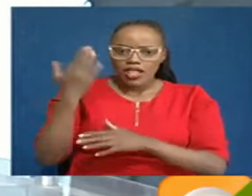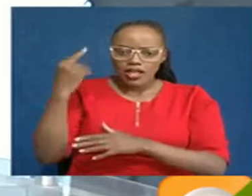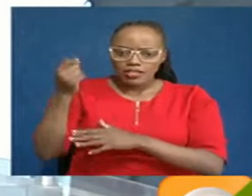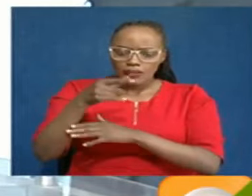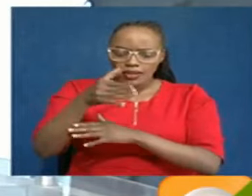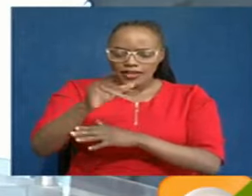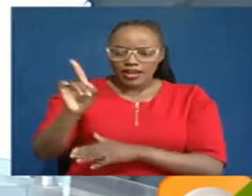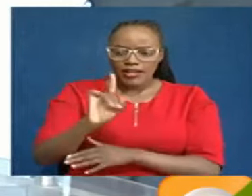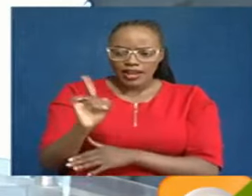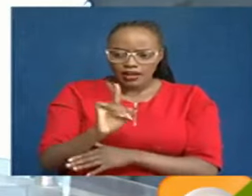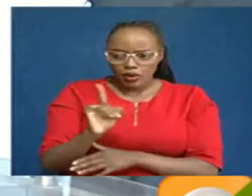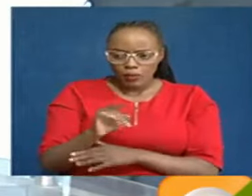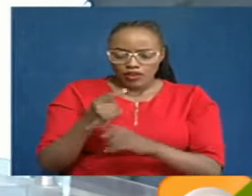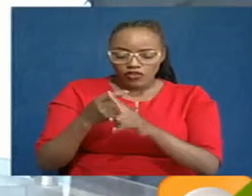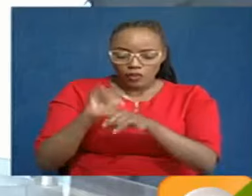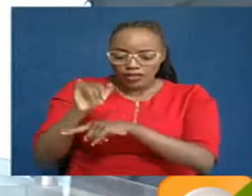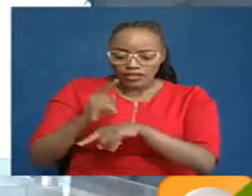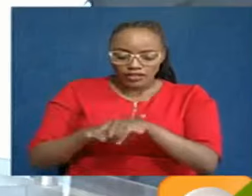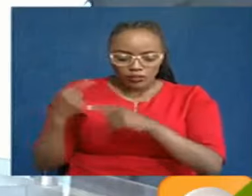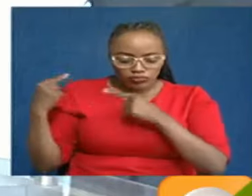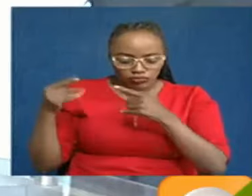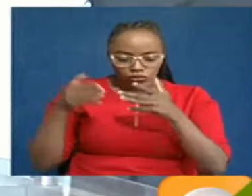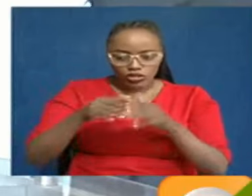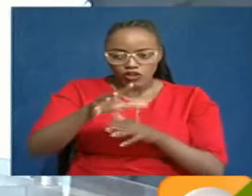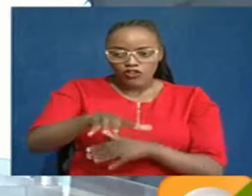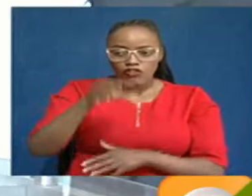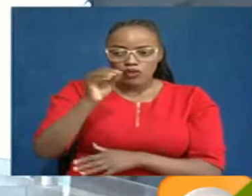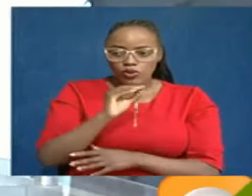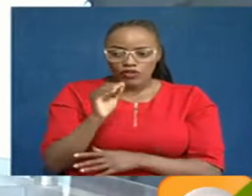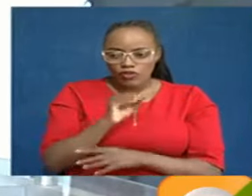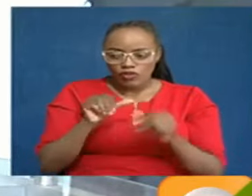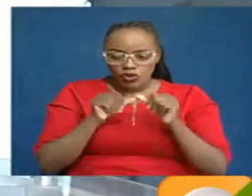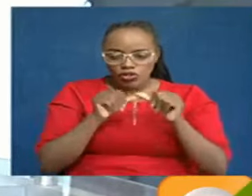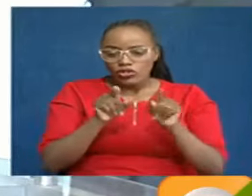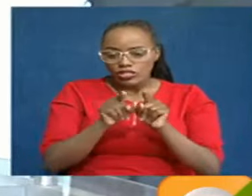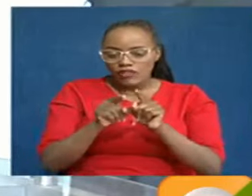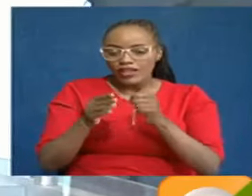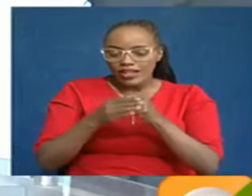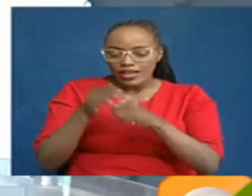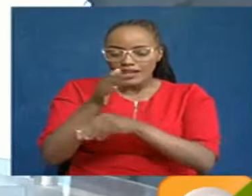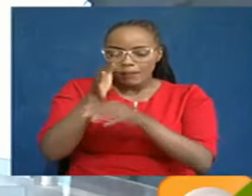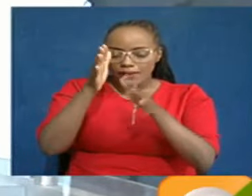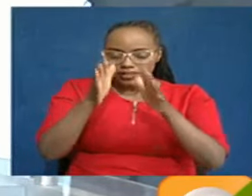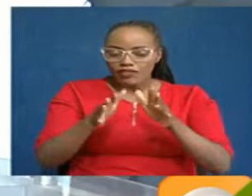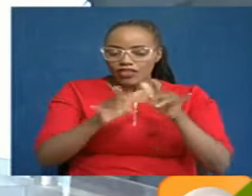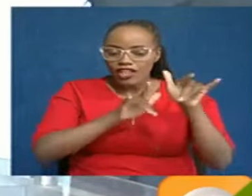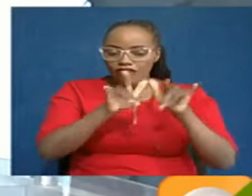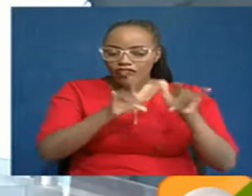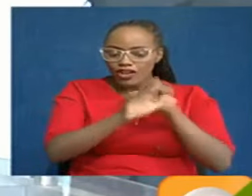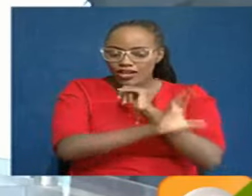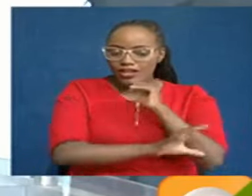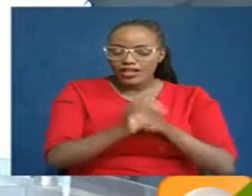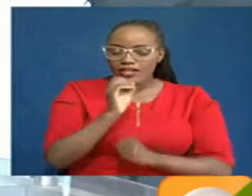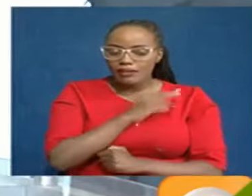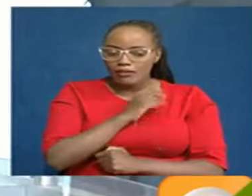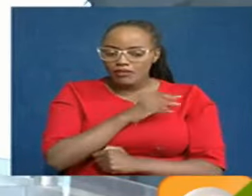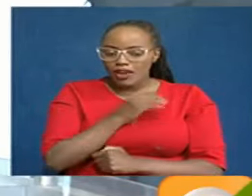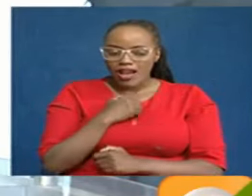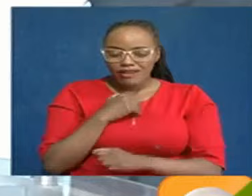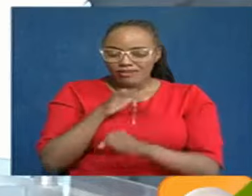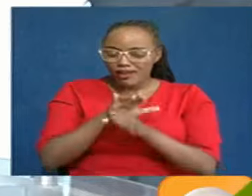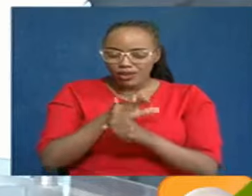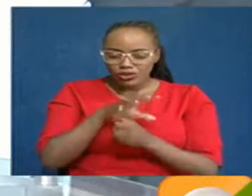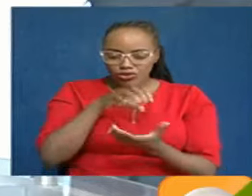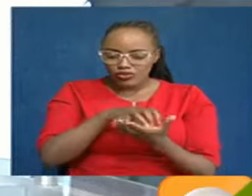jijini Nairobi na tangu wakati huo hajaonekana. Haya yanajiri huku mabalozi 9 wa kigeni wakilalamikia kuzidi kwa visa